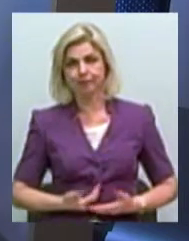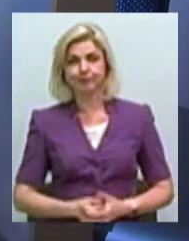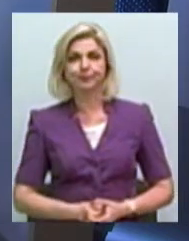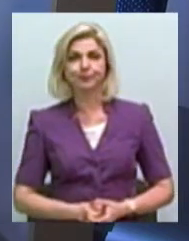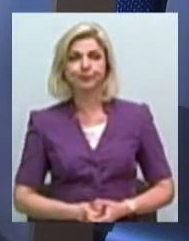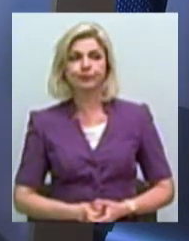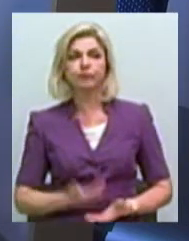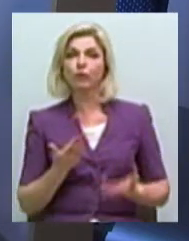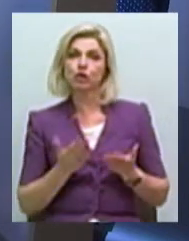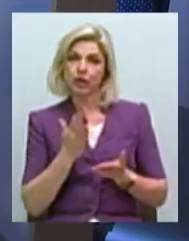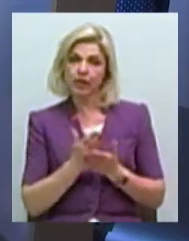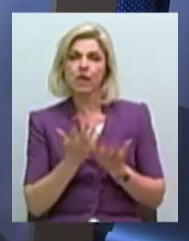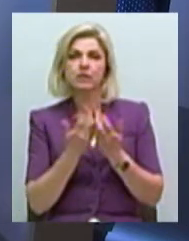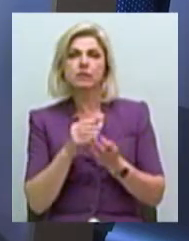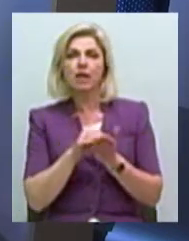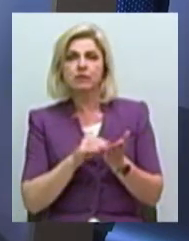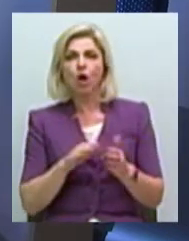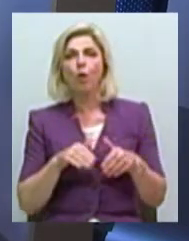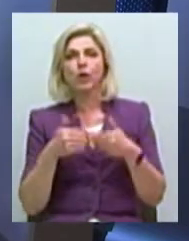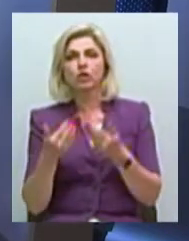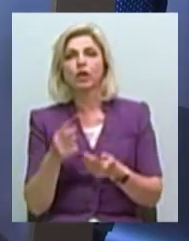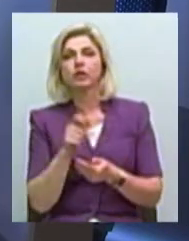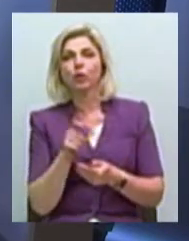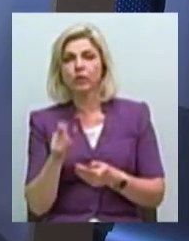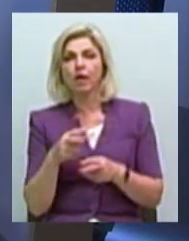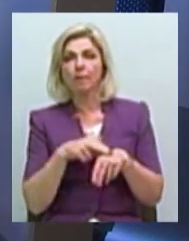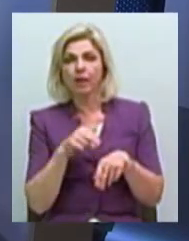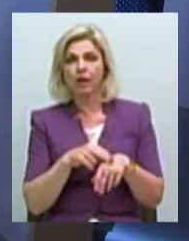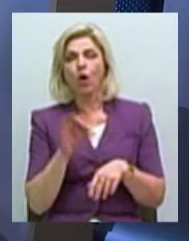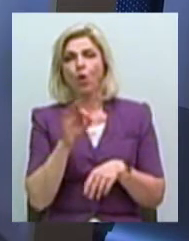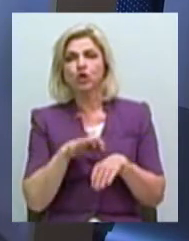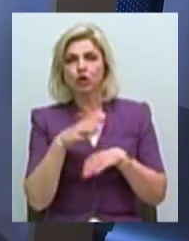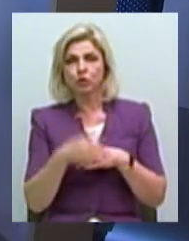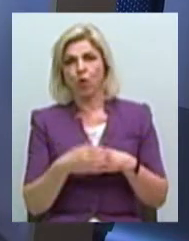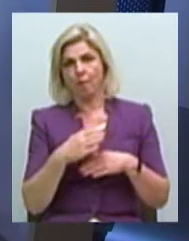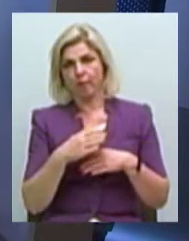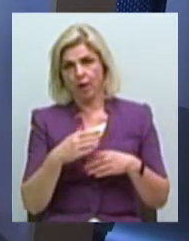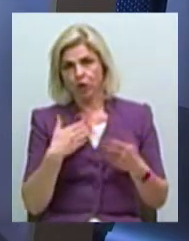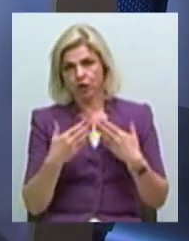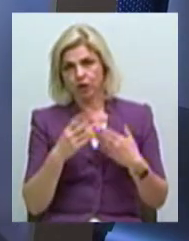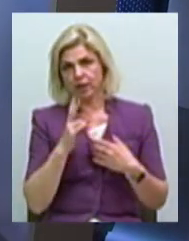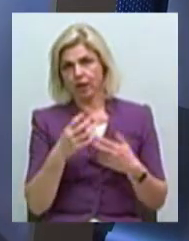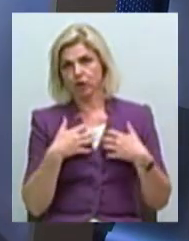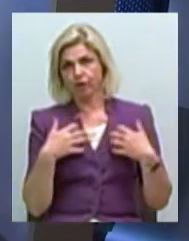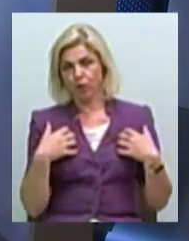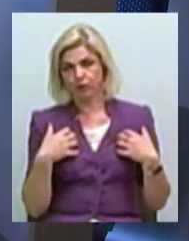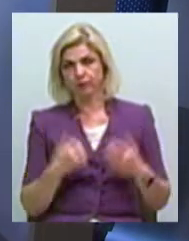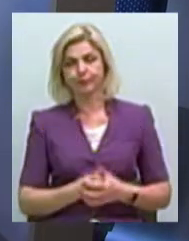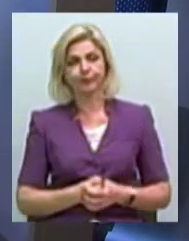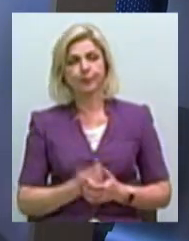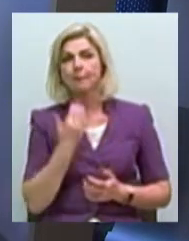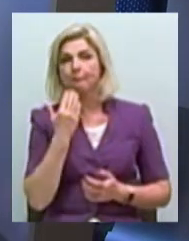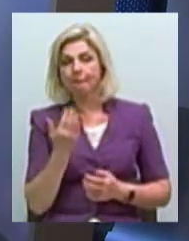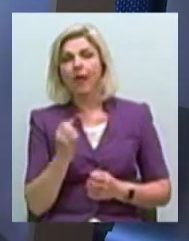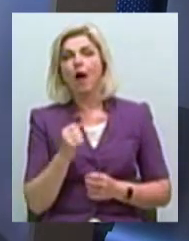щодо звернень людей до правоохоронних органів щодо жорстокого поводження з тваринами? Смотрите, как правило, в нашем городе,